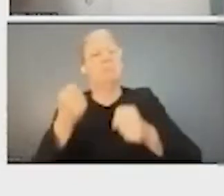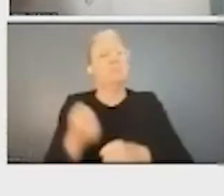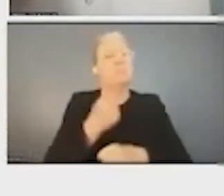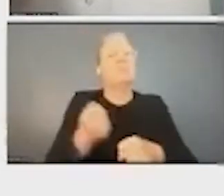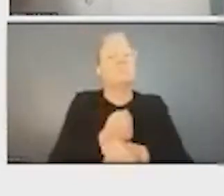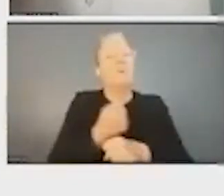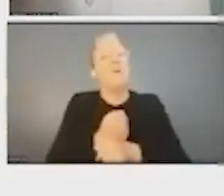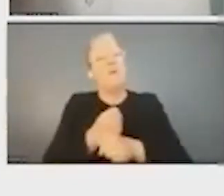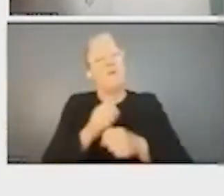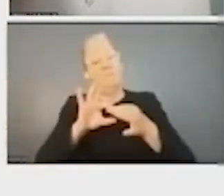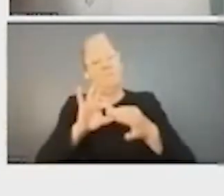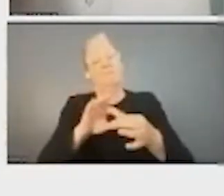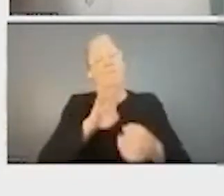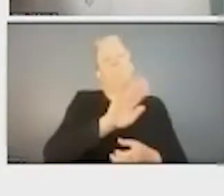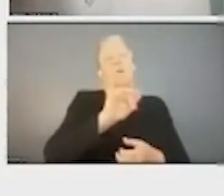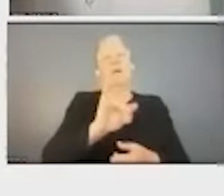الإجراءات